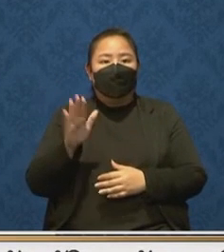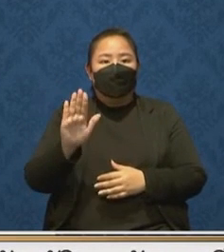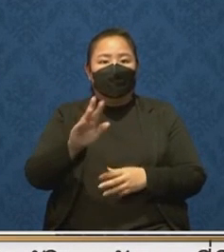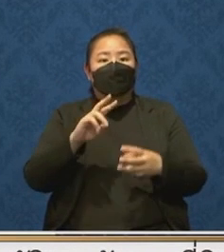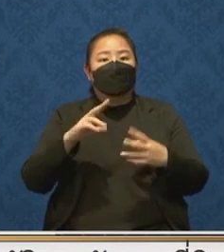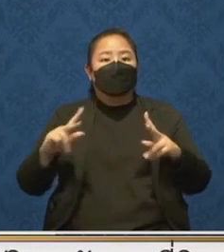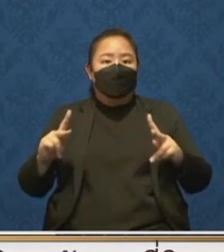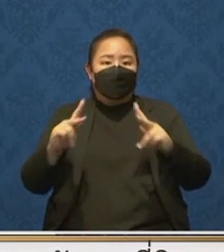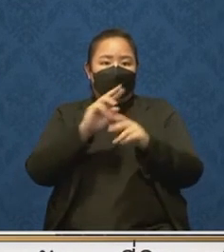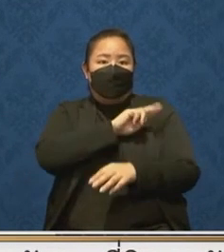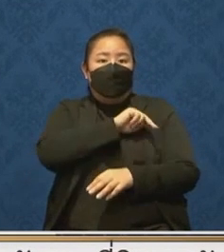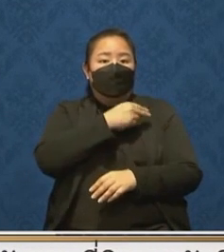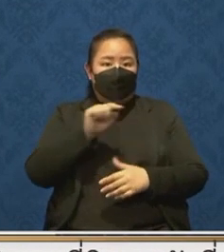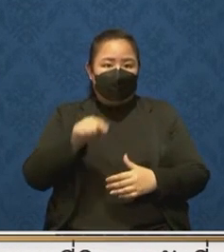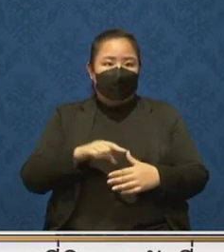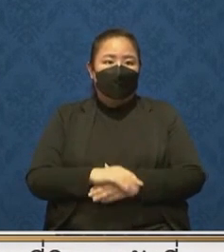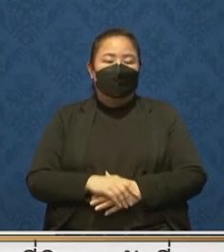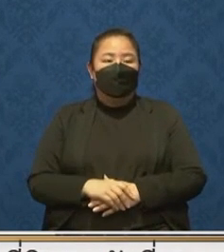ต่อไปครับ